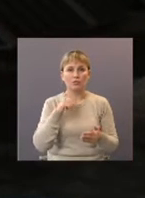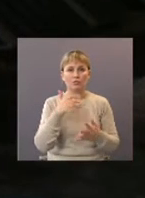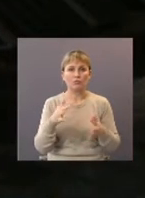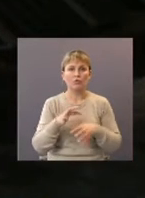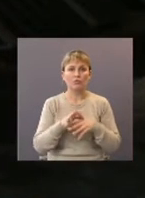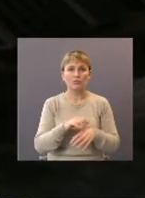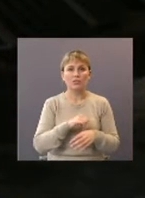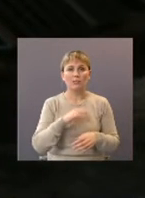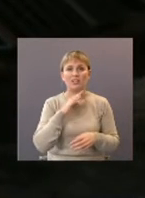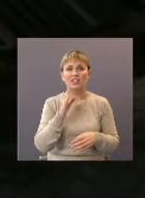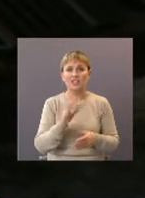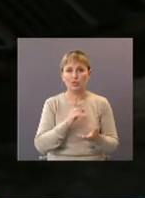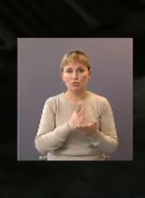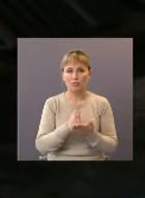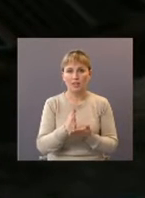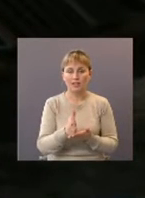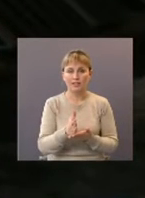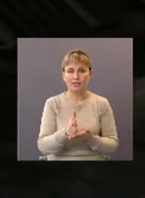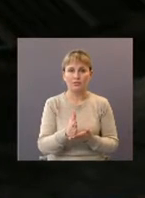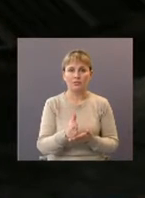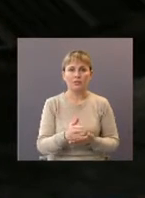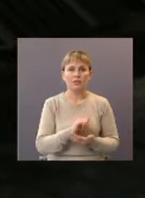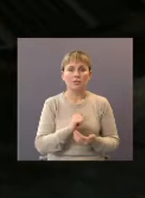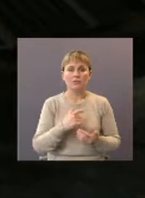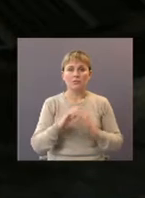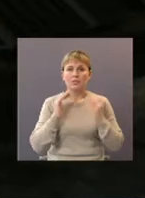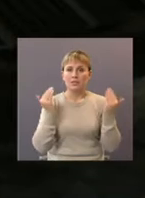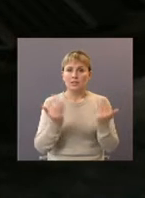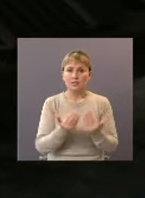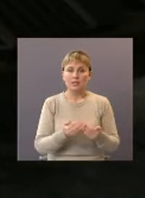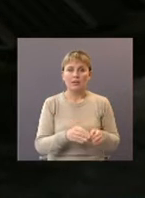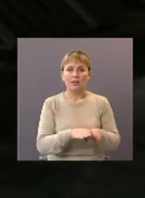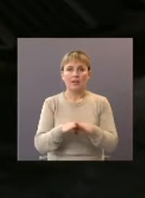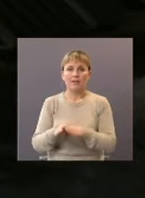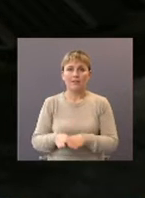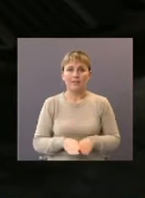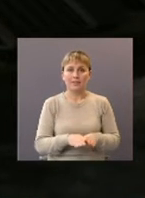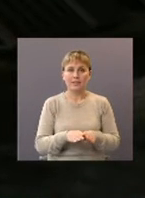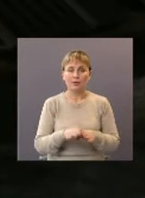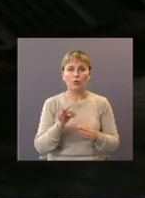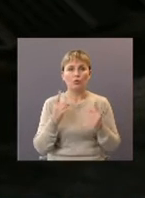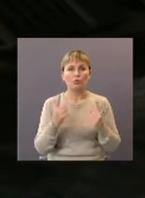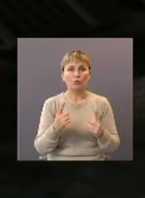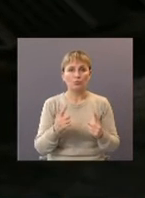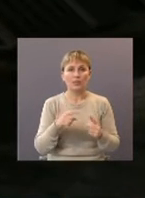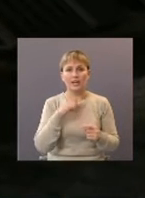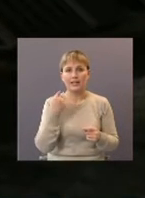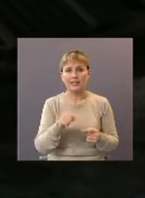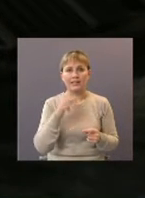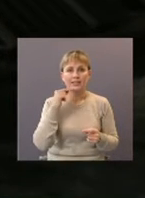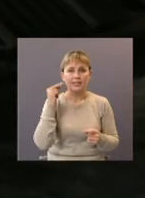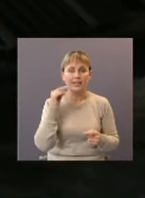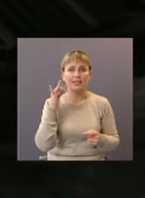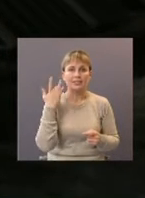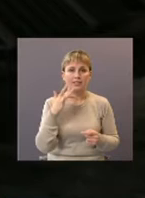такую самодостаточную политику, политику самоизоляции, политику равноудаленности как от крупных игроков, как Россия, Китай и